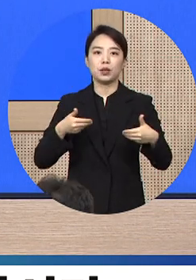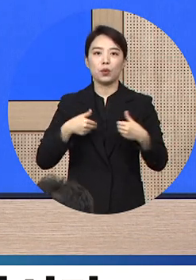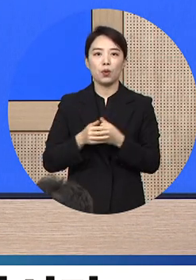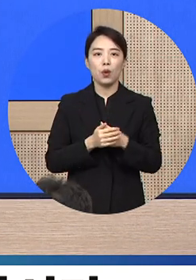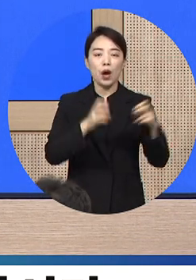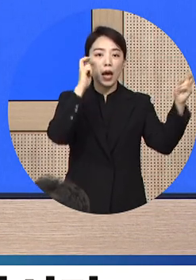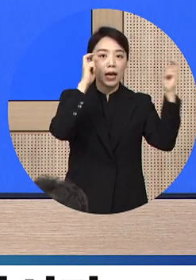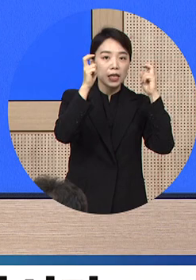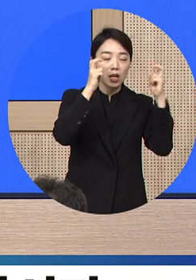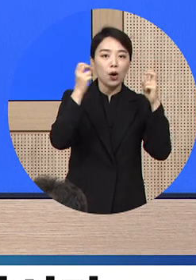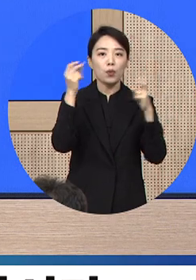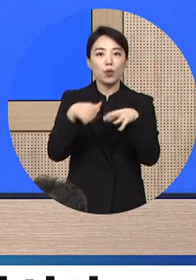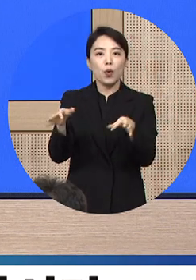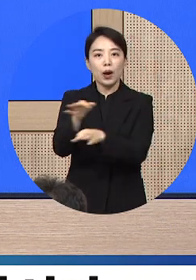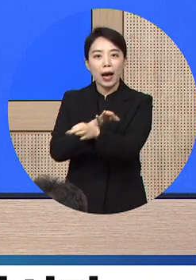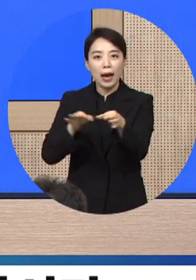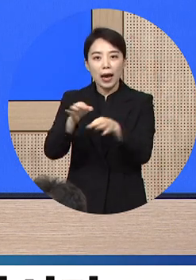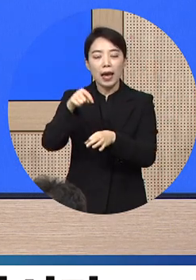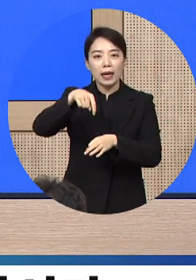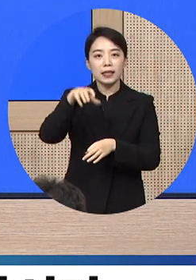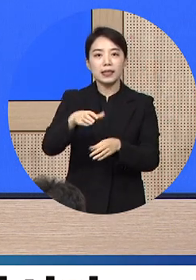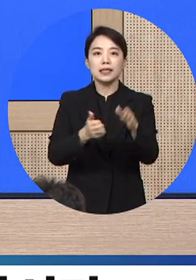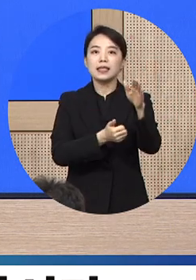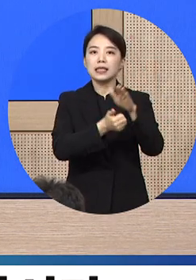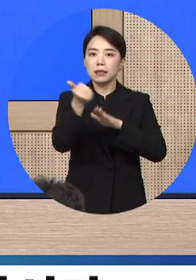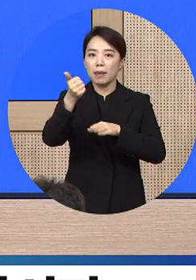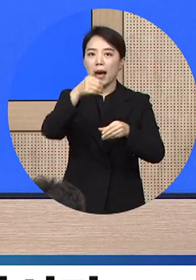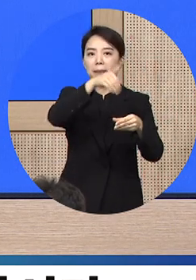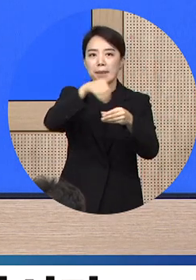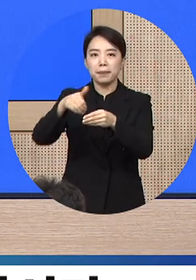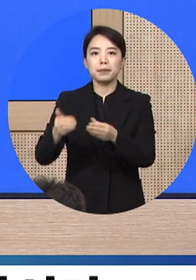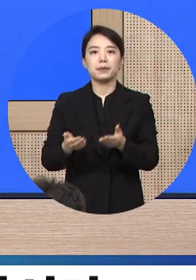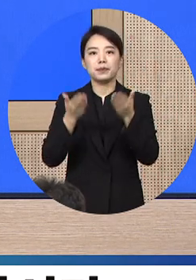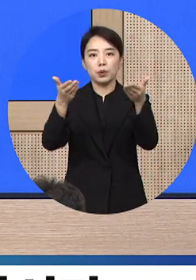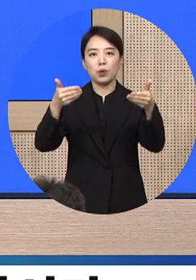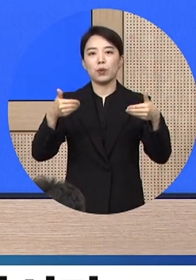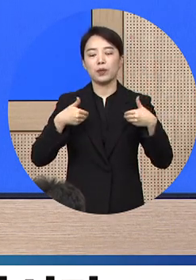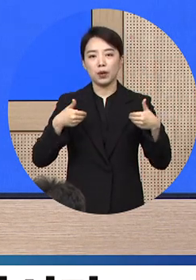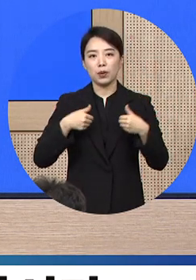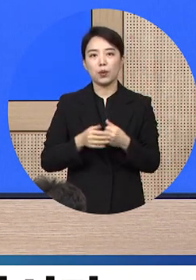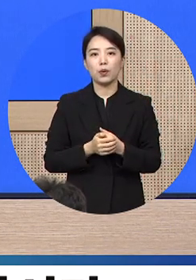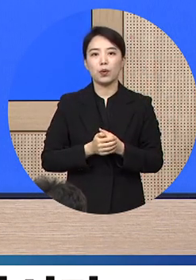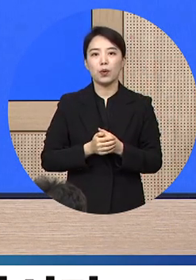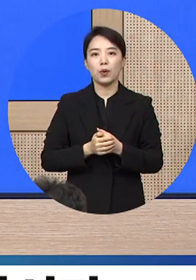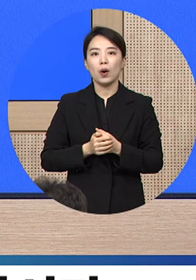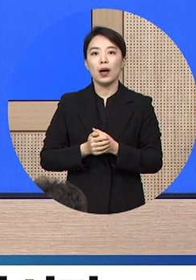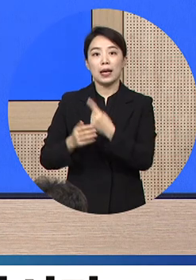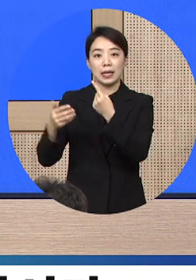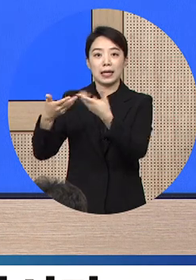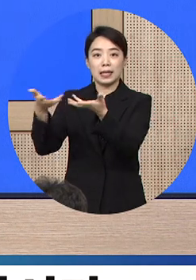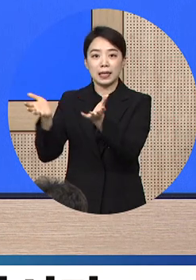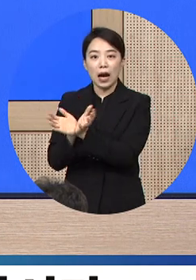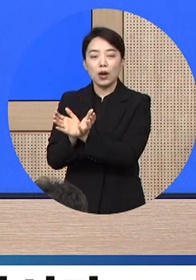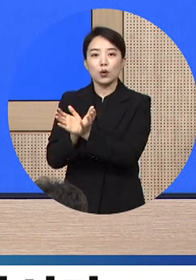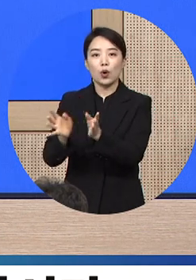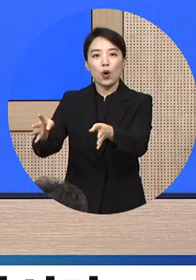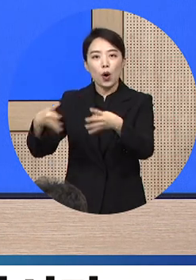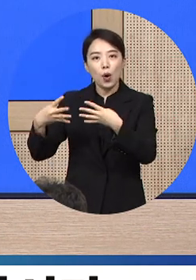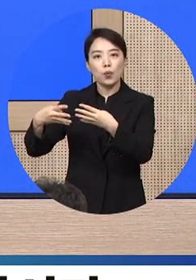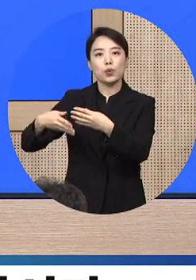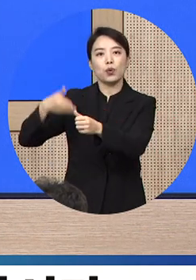기업과 가계, 시장에는 희망을 심어줘야 합니다. 원내 제1야당으로 협조할 것은